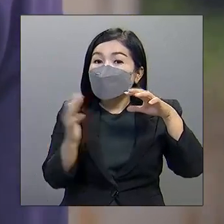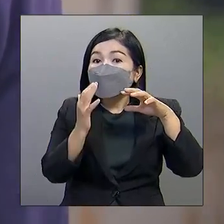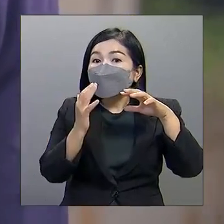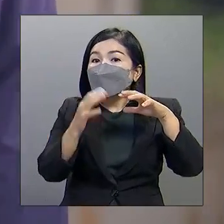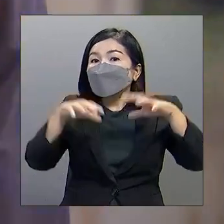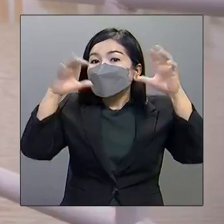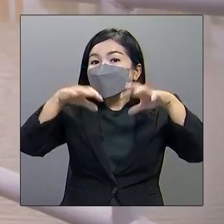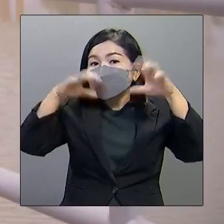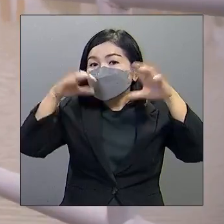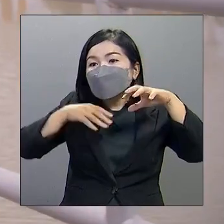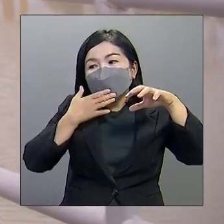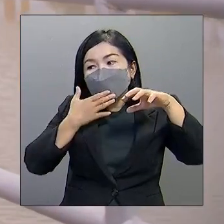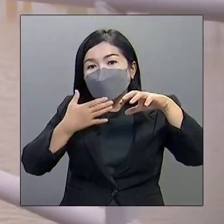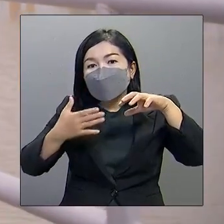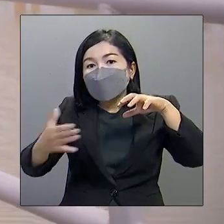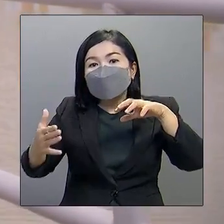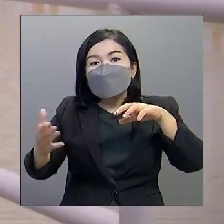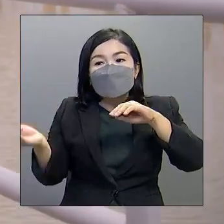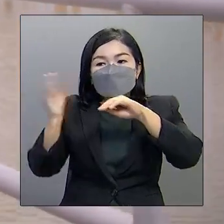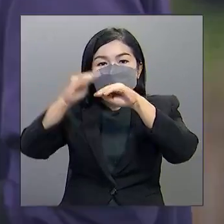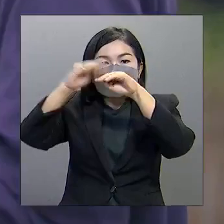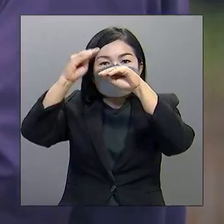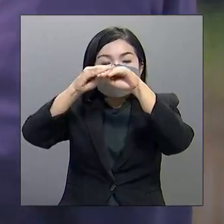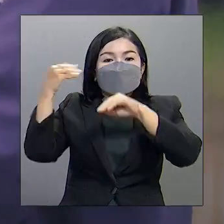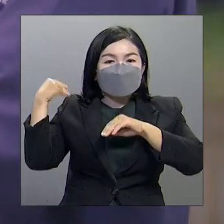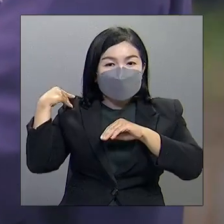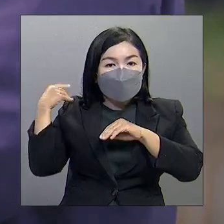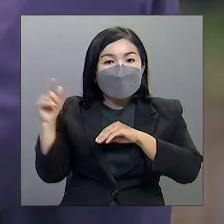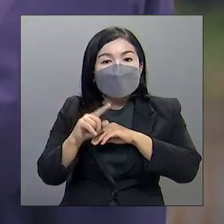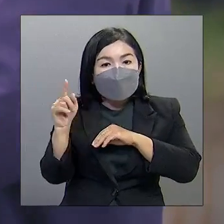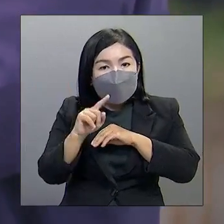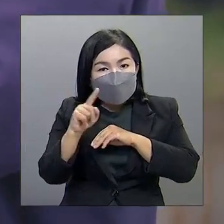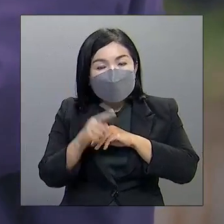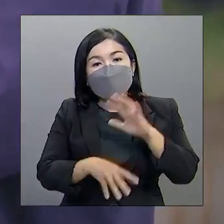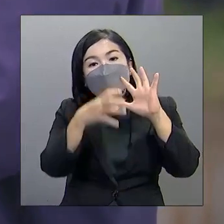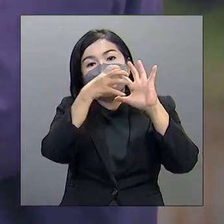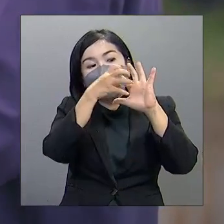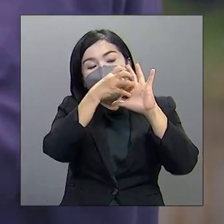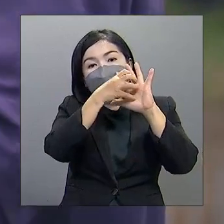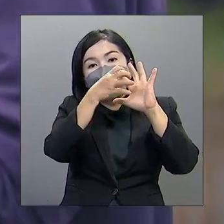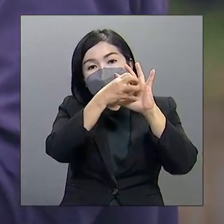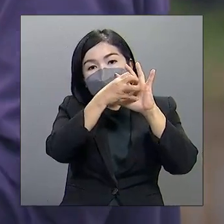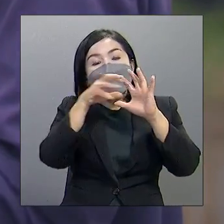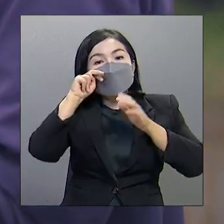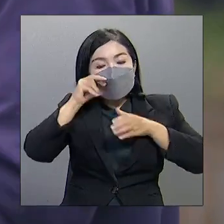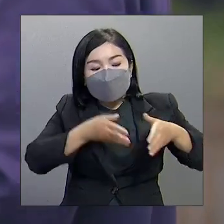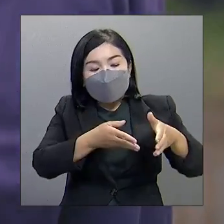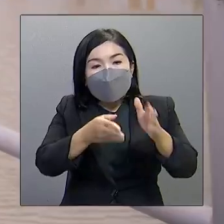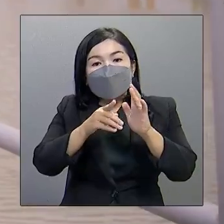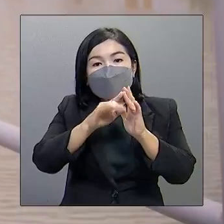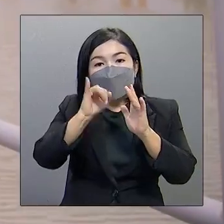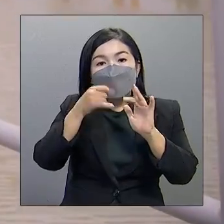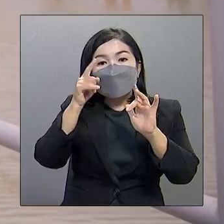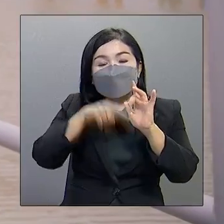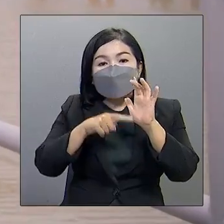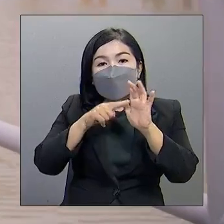นเนี่ยนะครับตกในพื้นที่เนี่ยมากขึ้นมากขึ้นดังนั้นเนี่ยในเขตตอนกลางของตัวลุ่มน้ำเจ้าพระยานะครับไม่ว่าจะเป็น